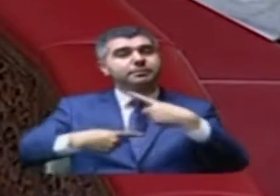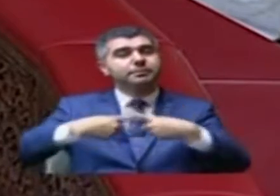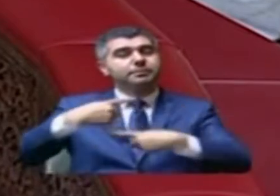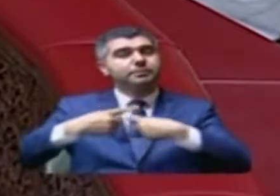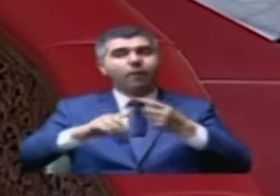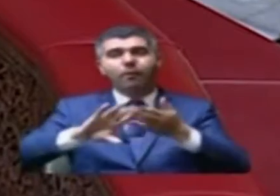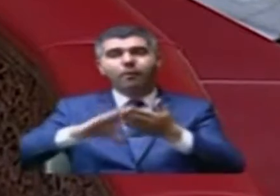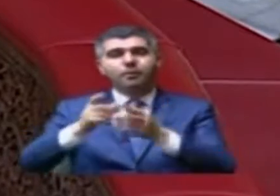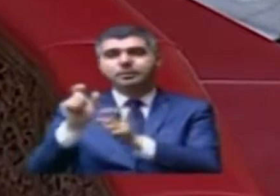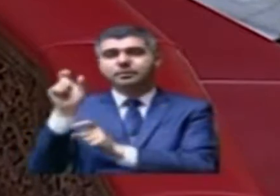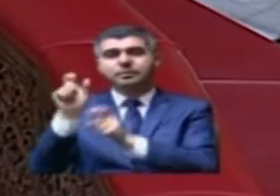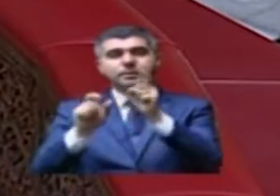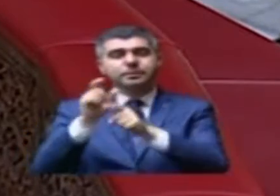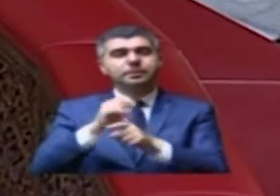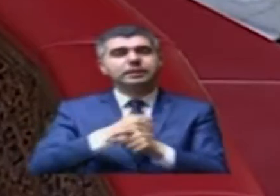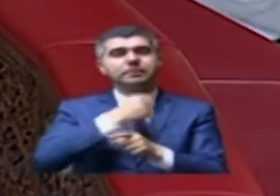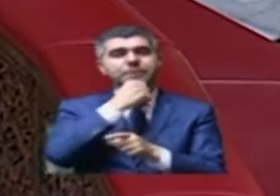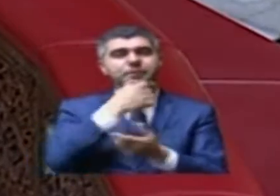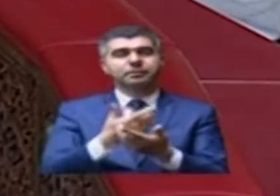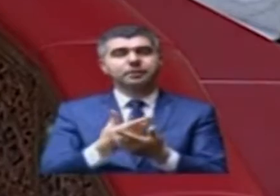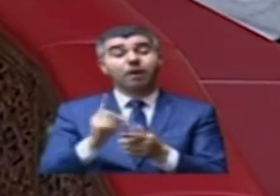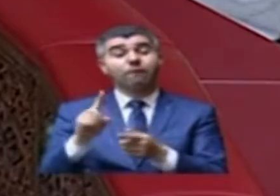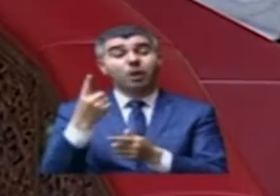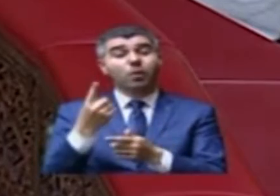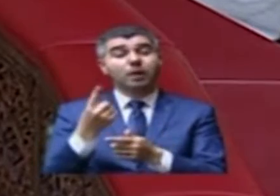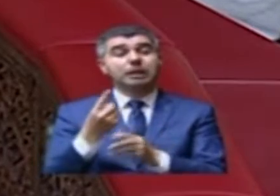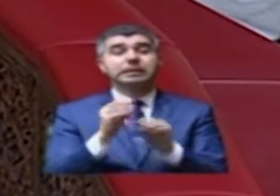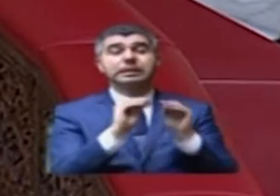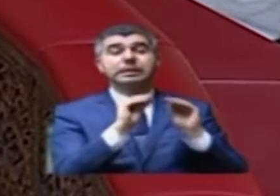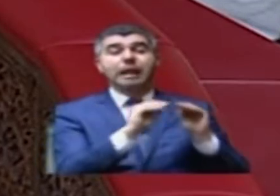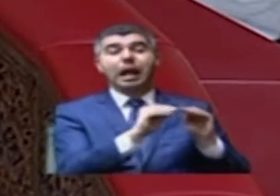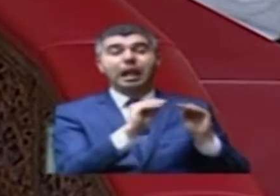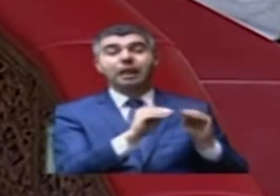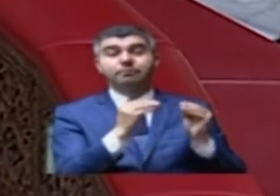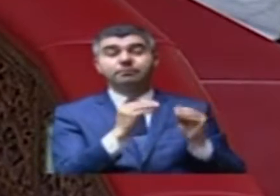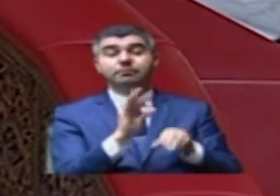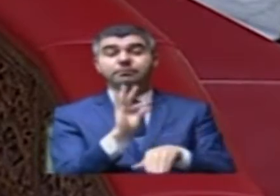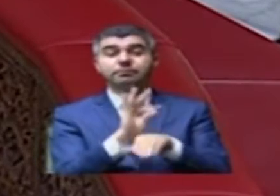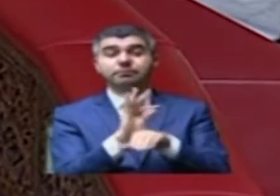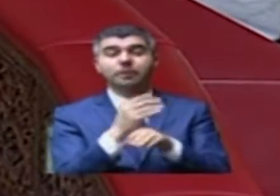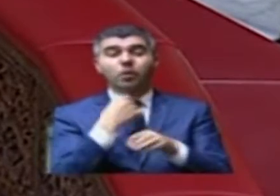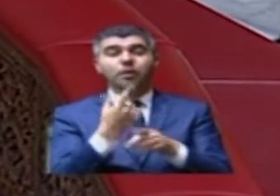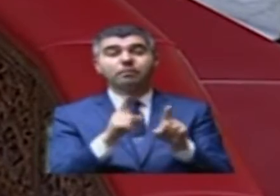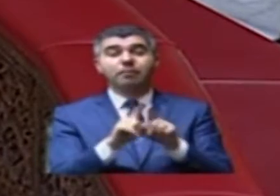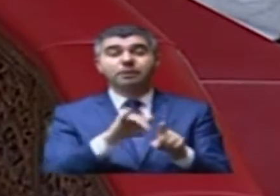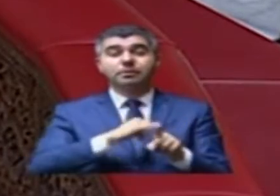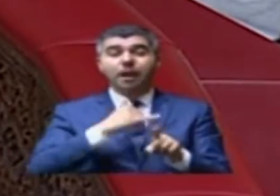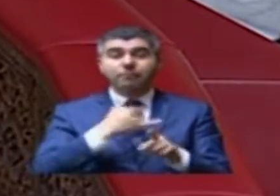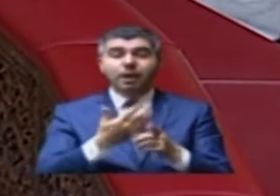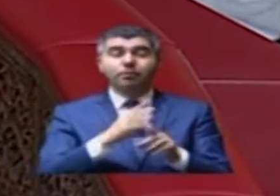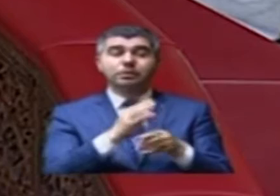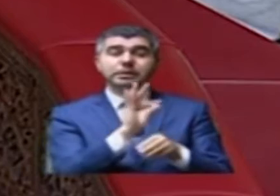أي تراكم. بدأنا أولا بحملات تحسيسية من أجل تقليص الفجوة بين الأجيال من جهة،